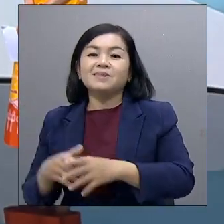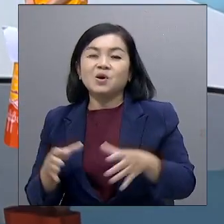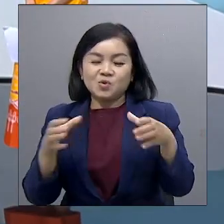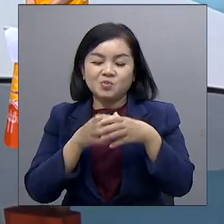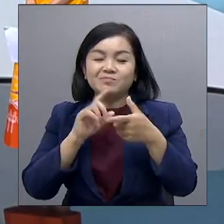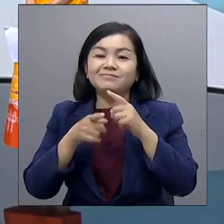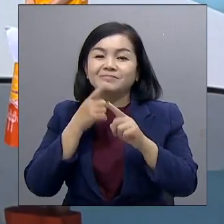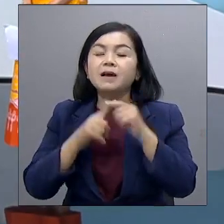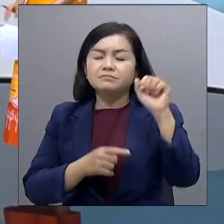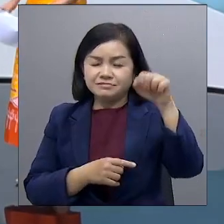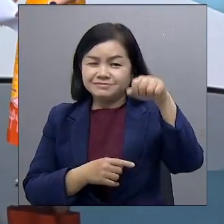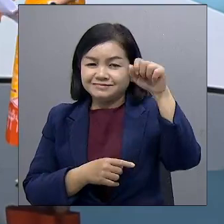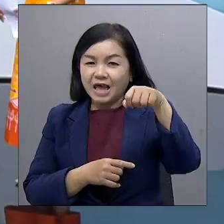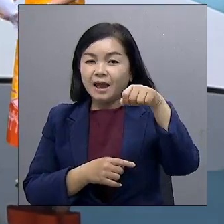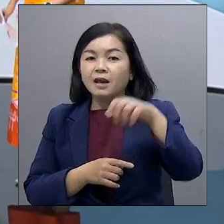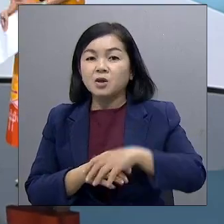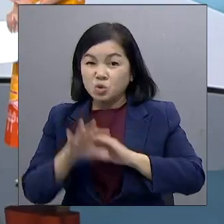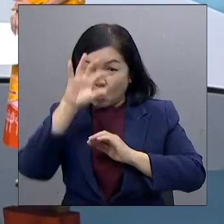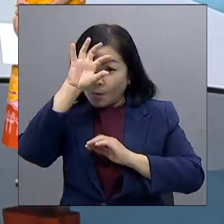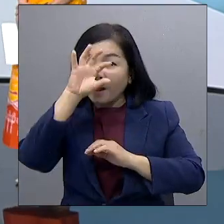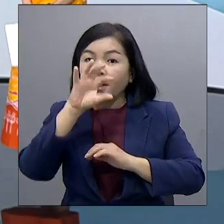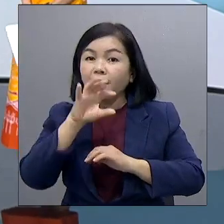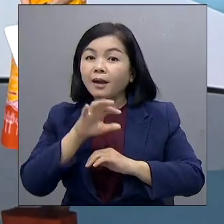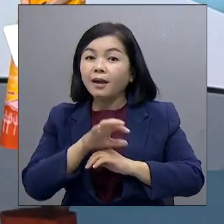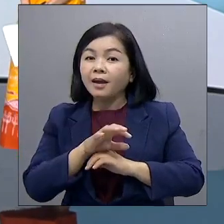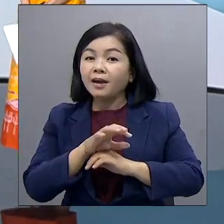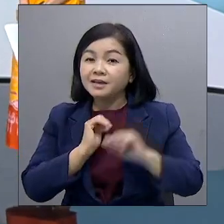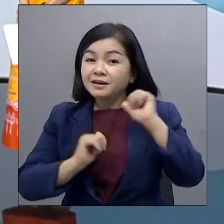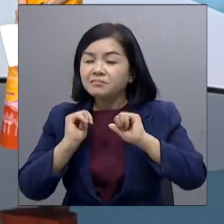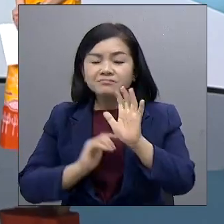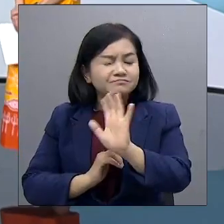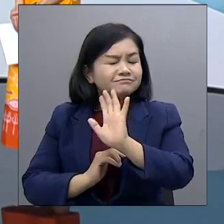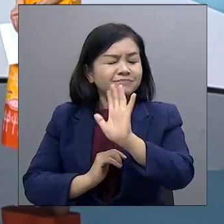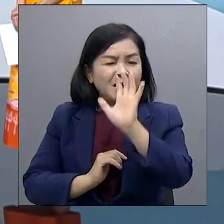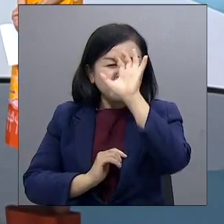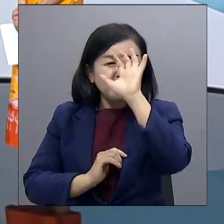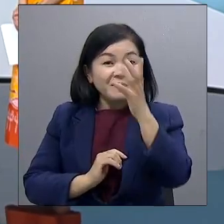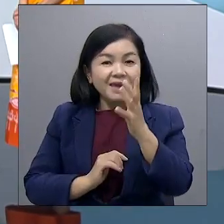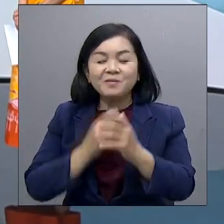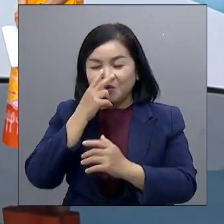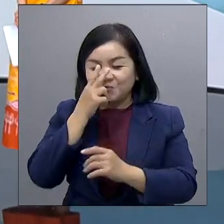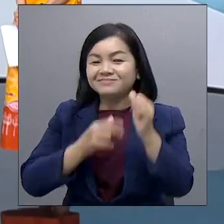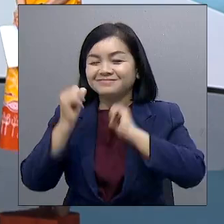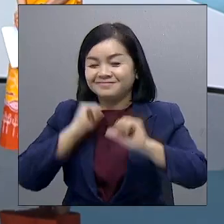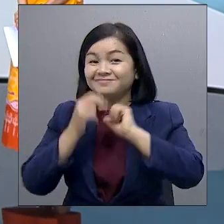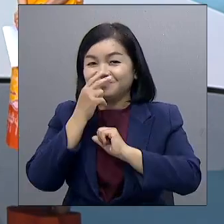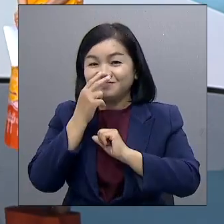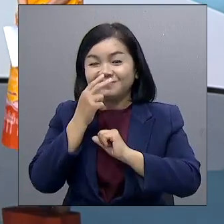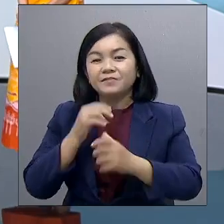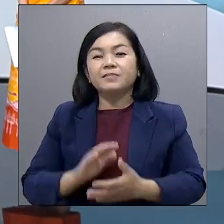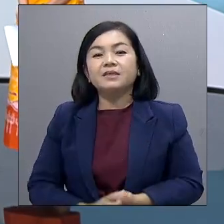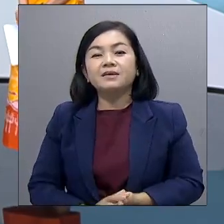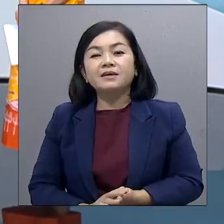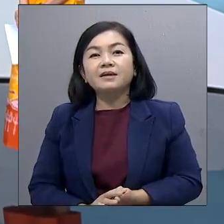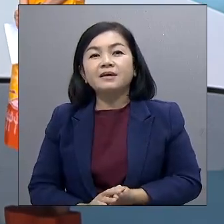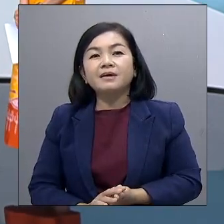เพื่อนอ่าแล้วดุมยคุณหมอเกดในเรื่องอ่ะก็ไม่ดุนะคะเออเดี๋ไปดูเอาไปดูเอาอ่านี้ตอนแรกก็คือคุณหมอ